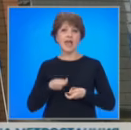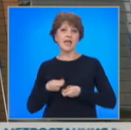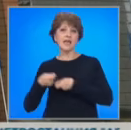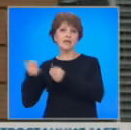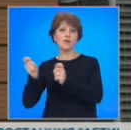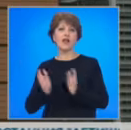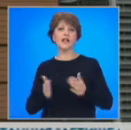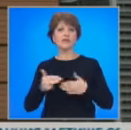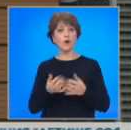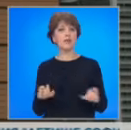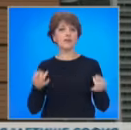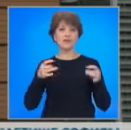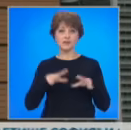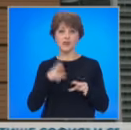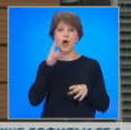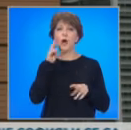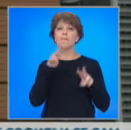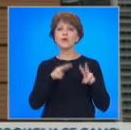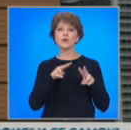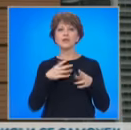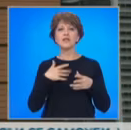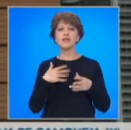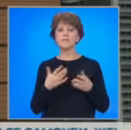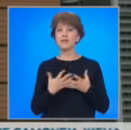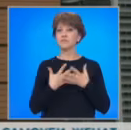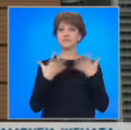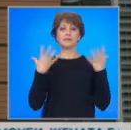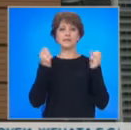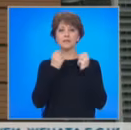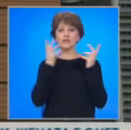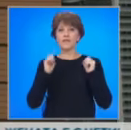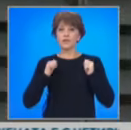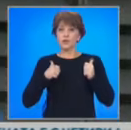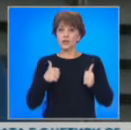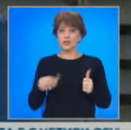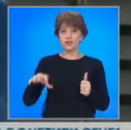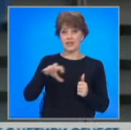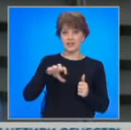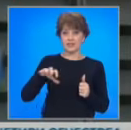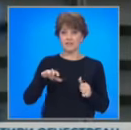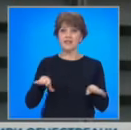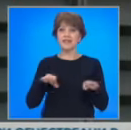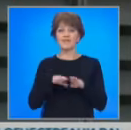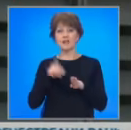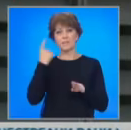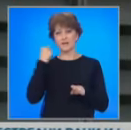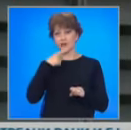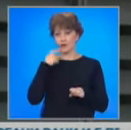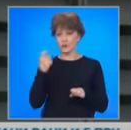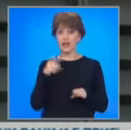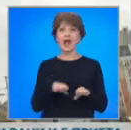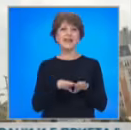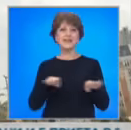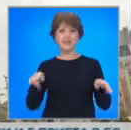стоки да се възстанови. Прогнозите са да има по-голямо съживяване в туристическия сектор в сравнение с миналата година. Но въпреки това нивата му